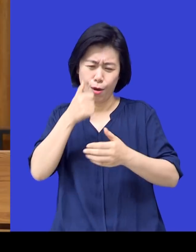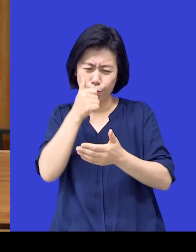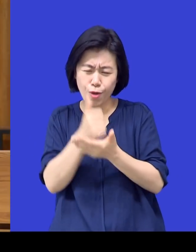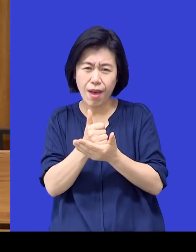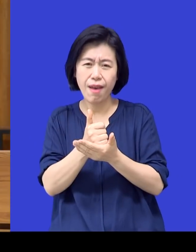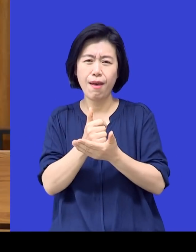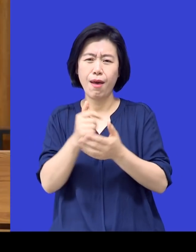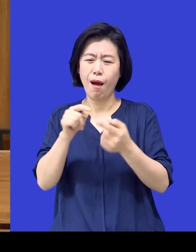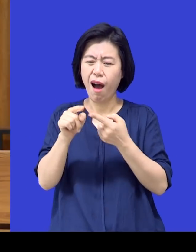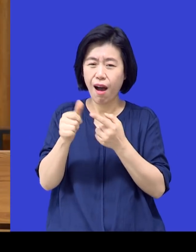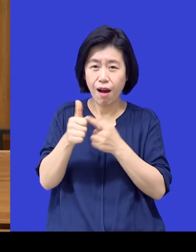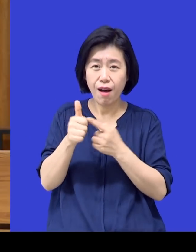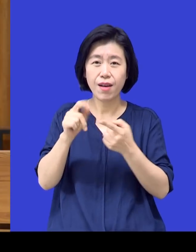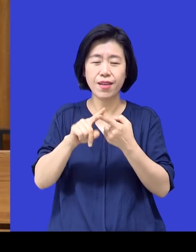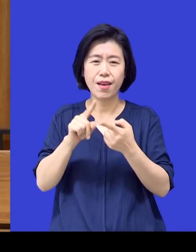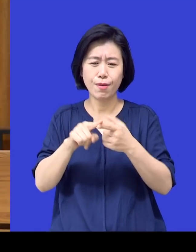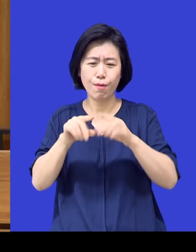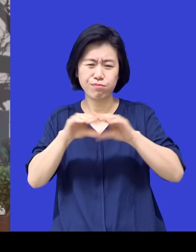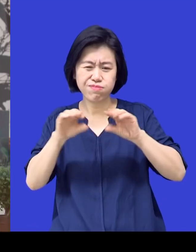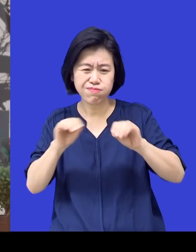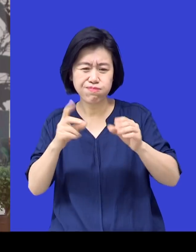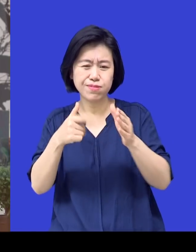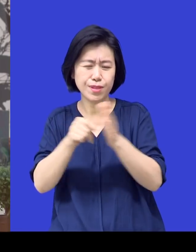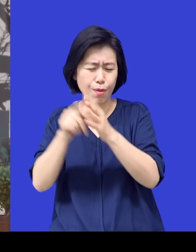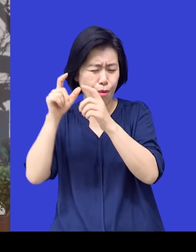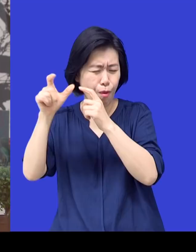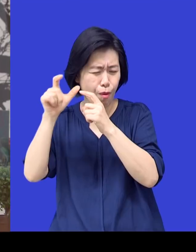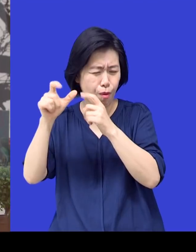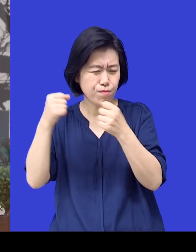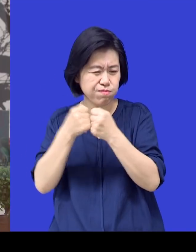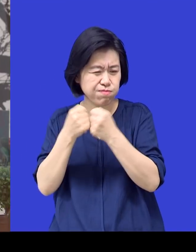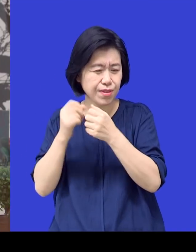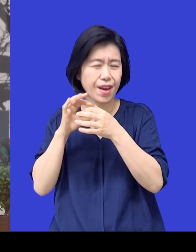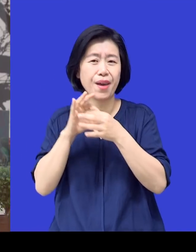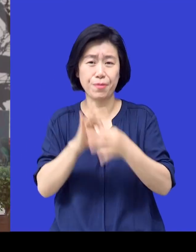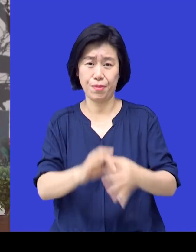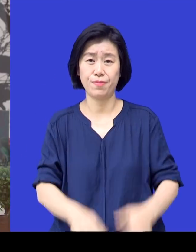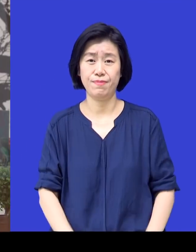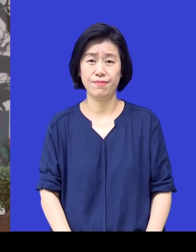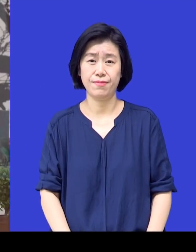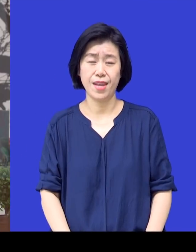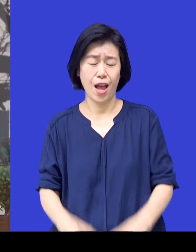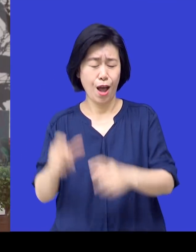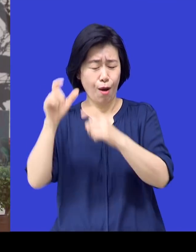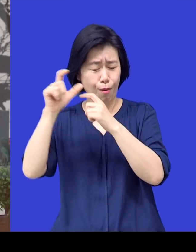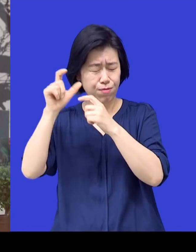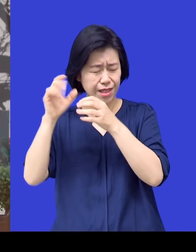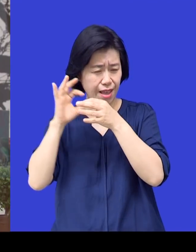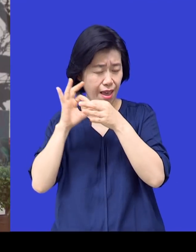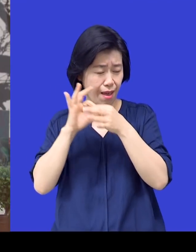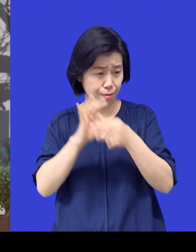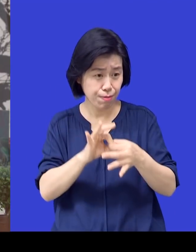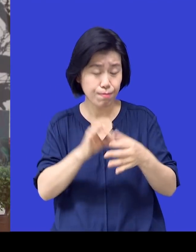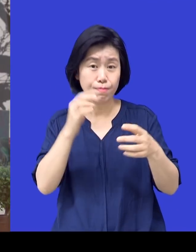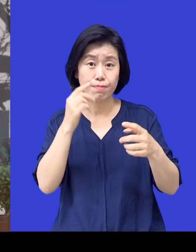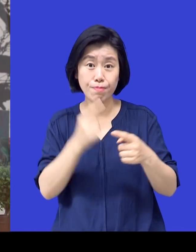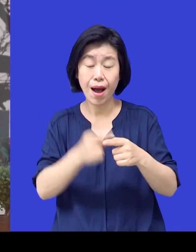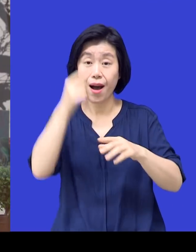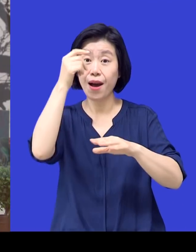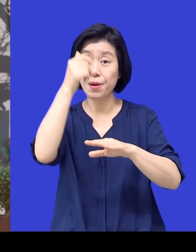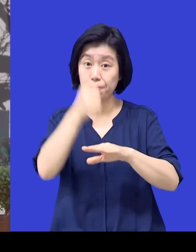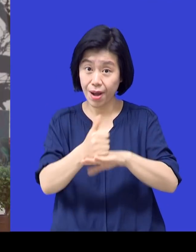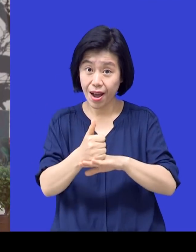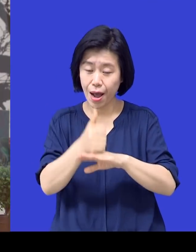자신과 스스로의 계속 끊임없는 싸움을 해오신 분이라고 하네요. 맞아요. 끊임없이 싸우다가 드디어